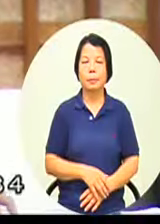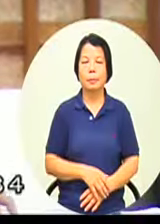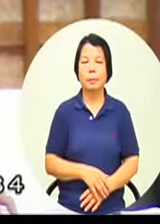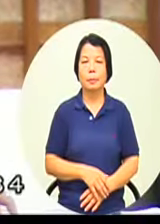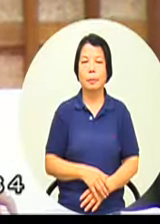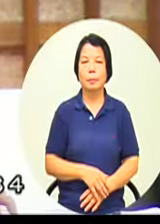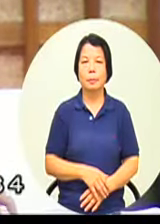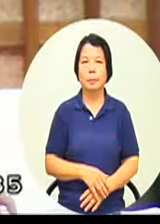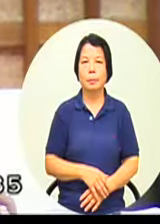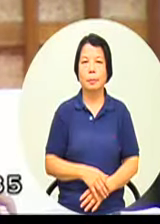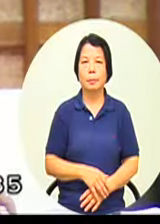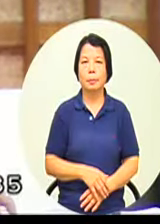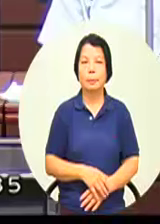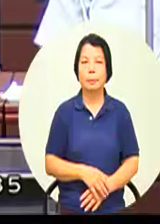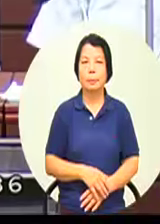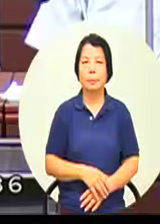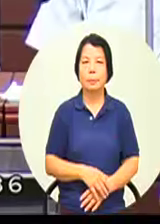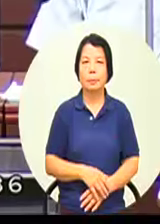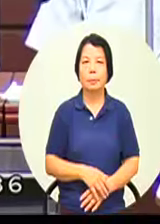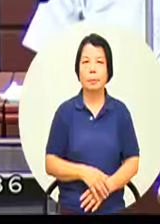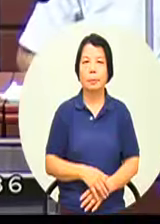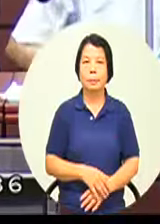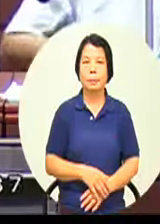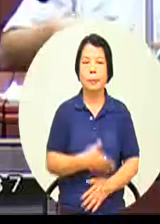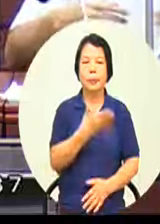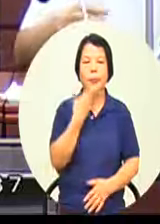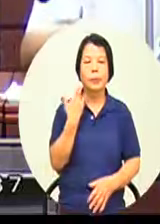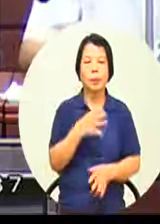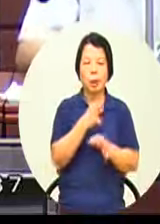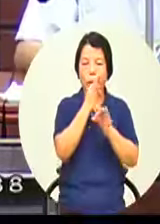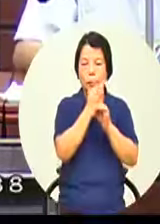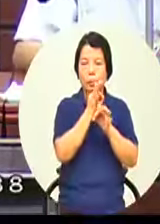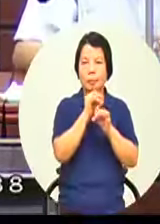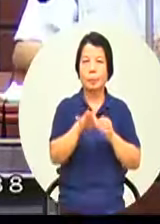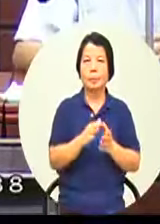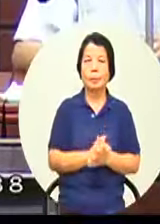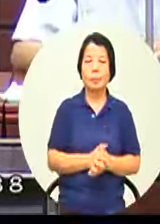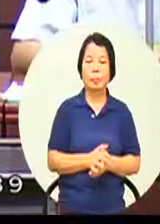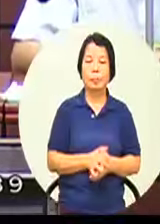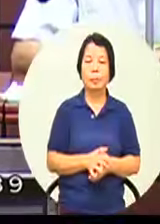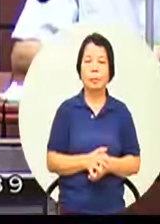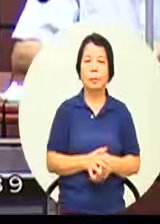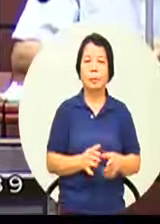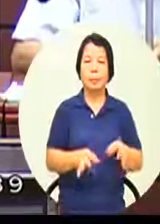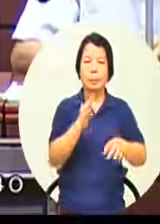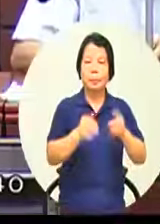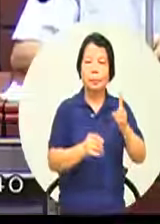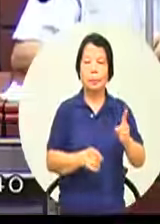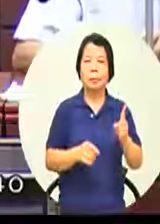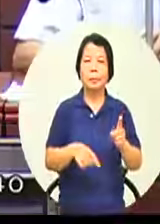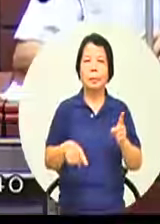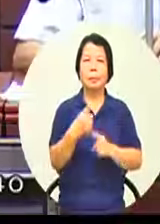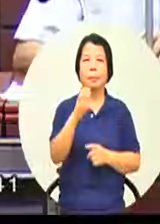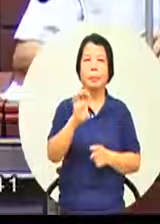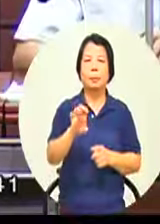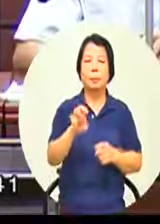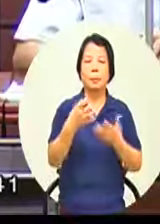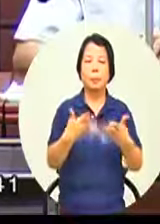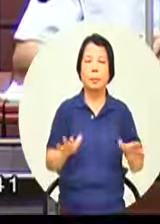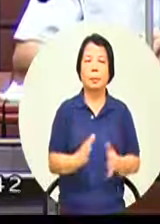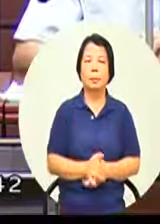葱，那个是青葱了哈，差不多140几。 苦瓜